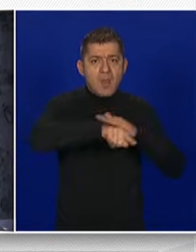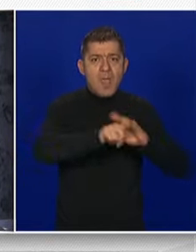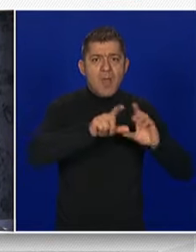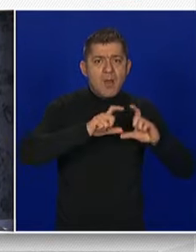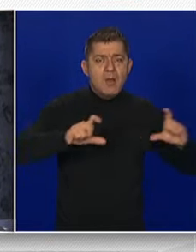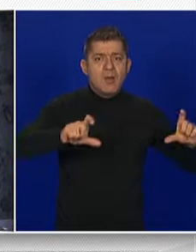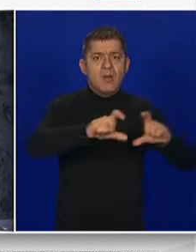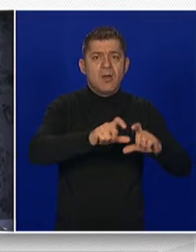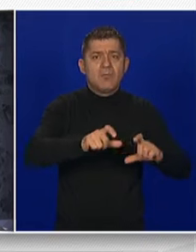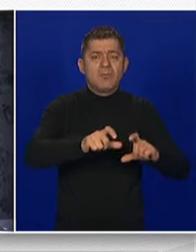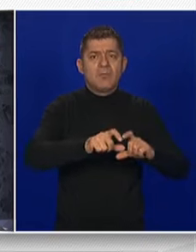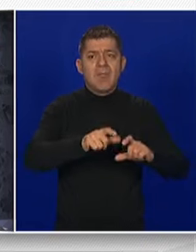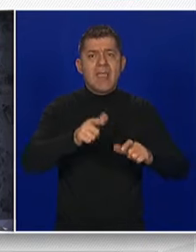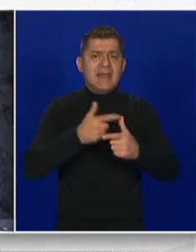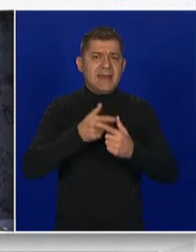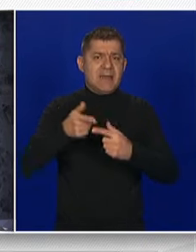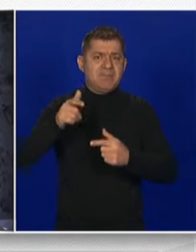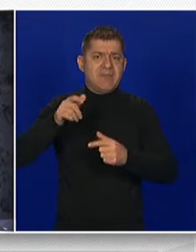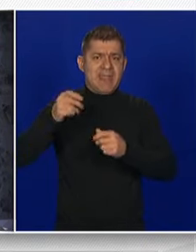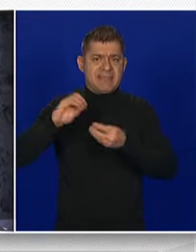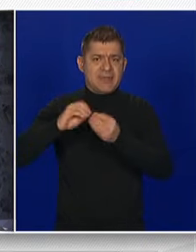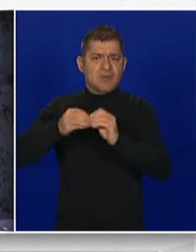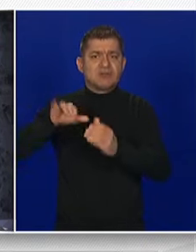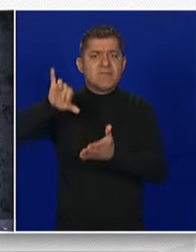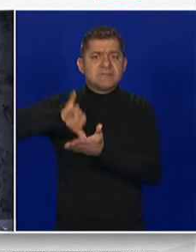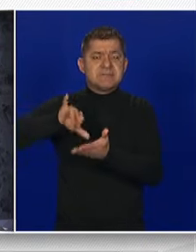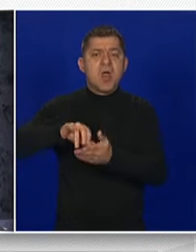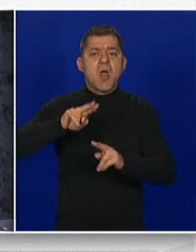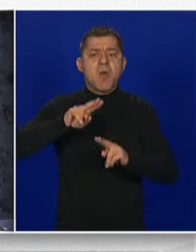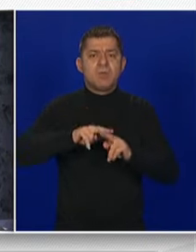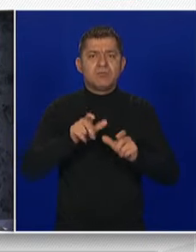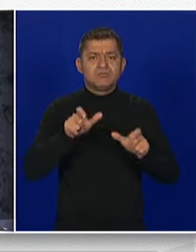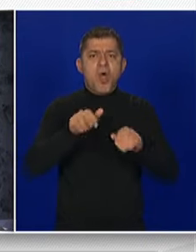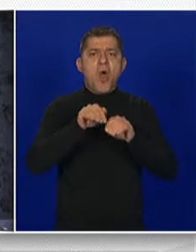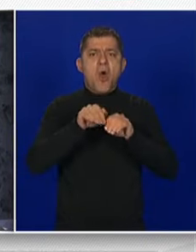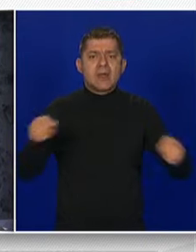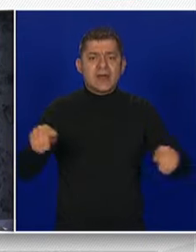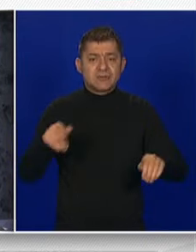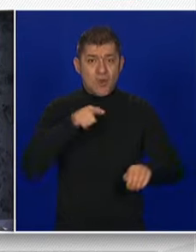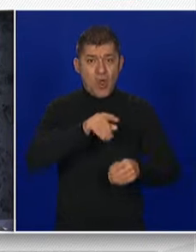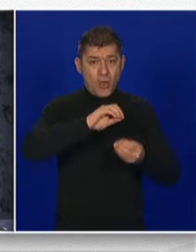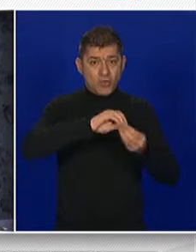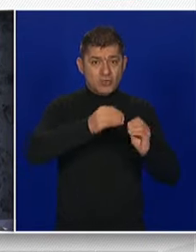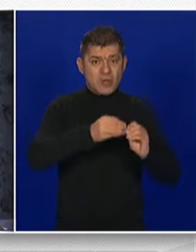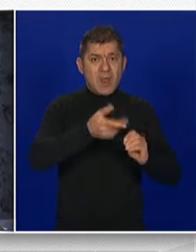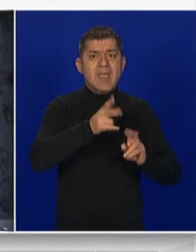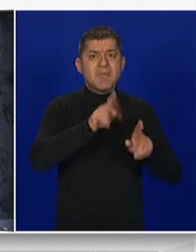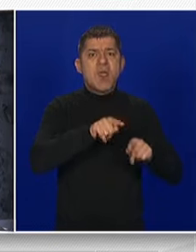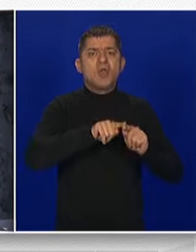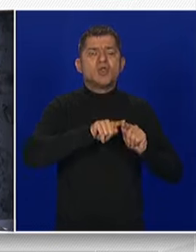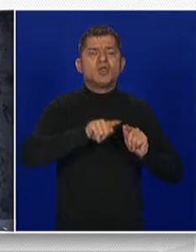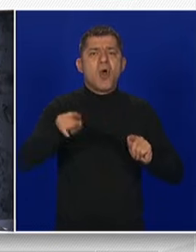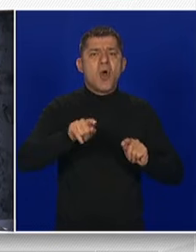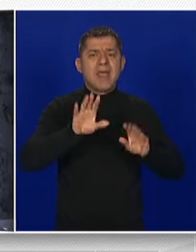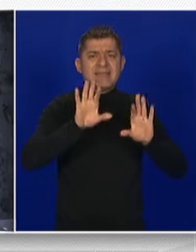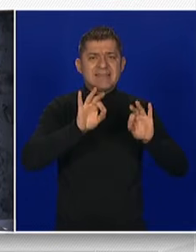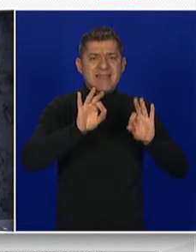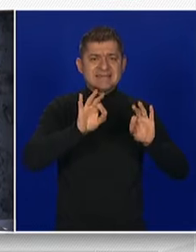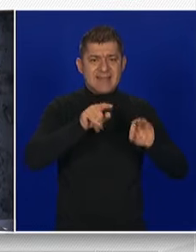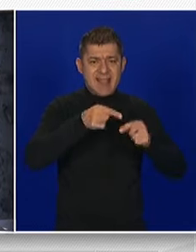odnosno trgovačkom centru, ograničit će se na način da u prodavaonicama koje imaju do 10